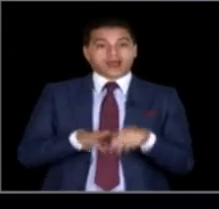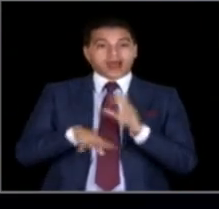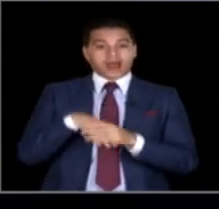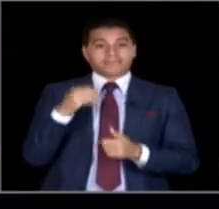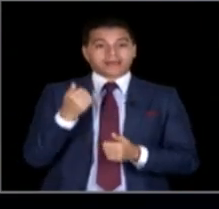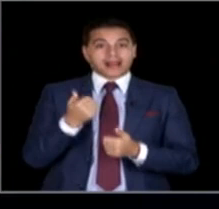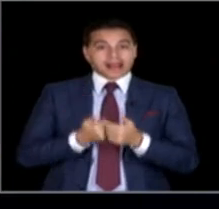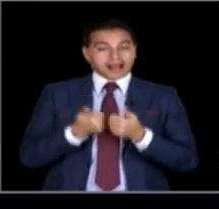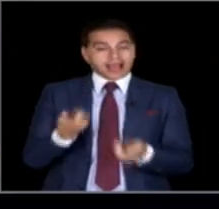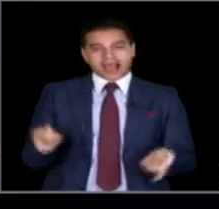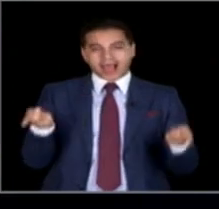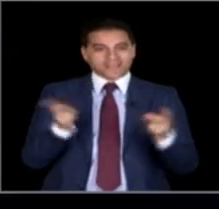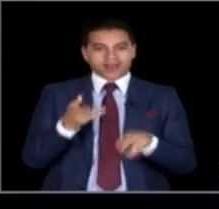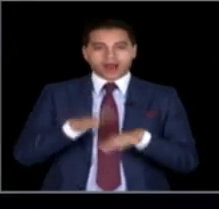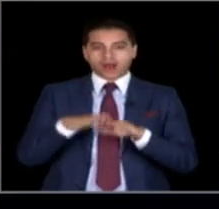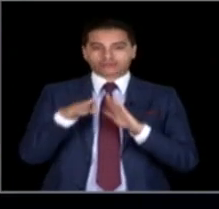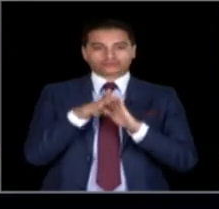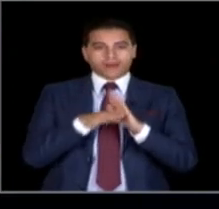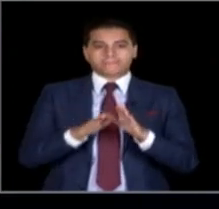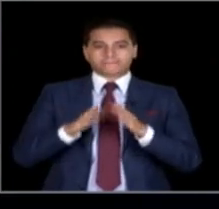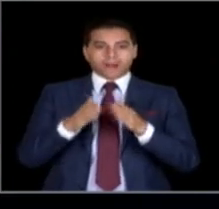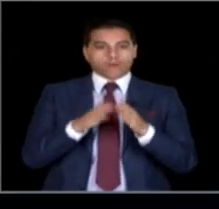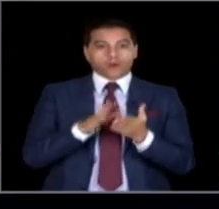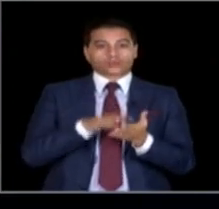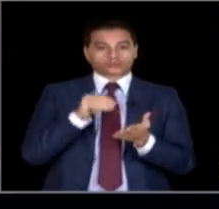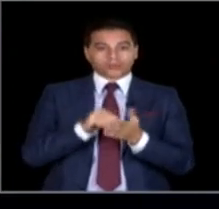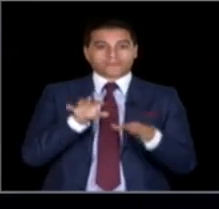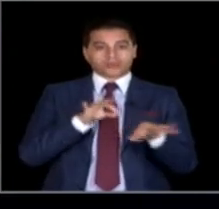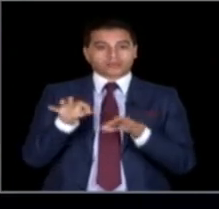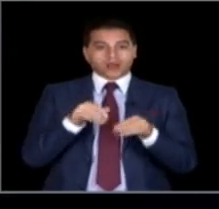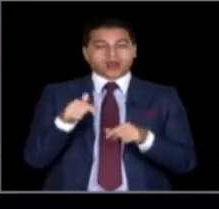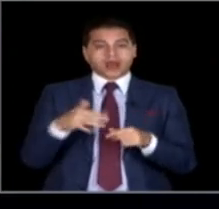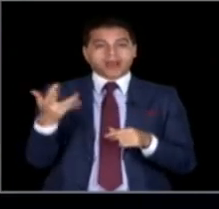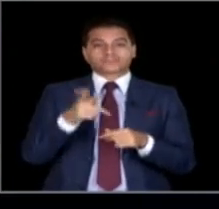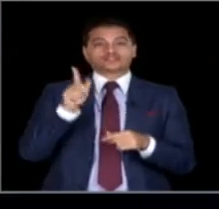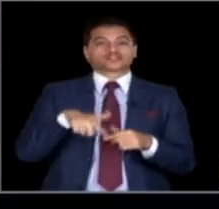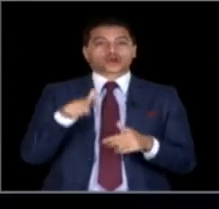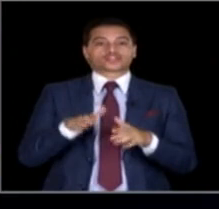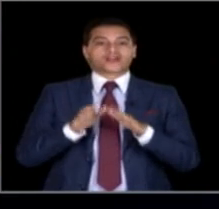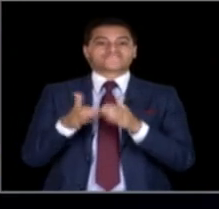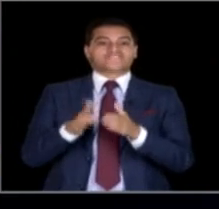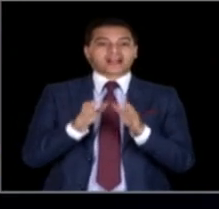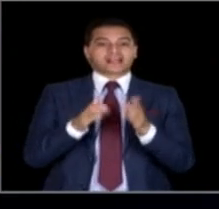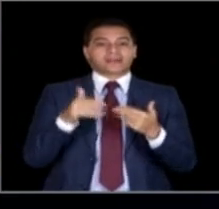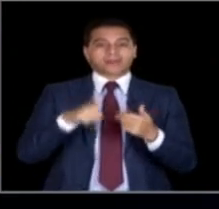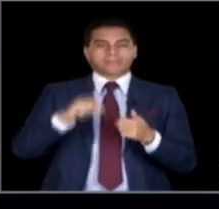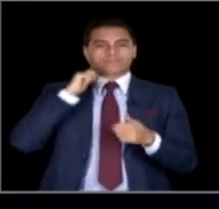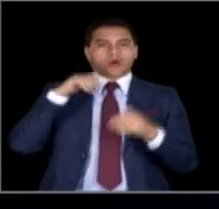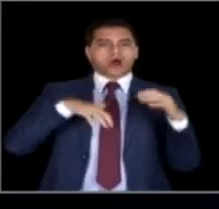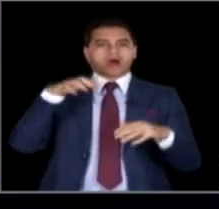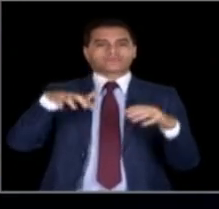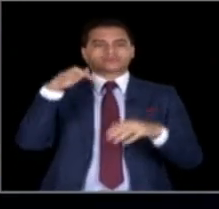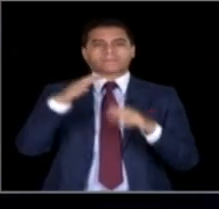وحنلعب كالعادة بنظام المجموعات، وتمت القرعة بين 16 فريق من